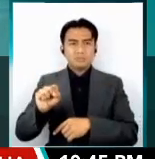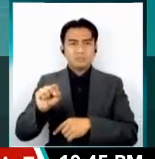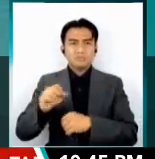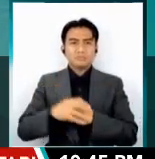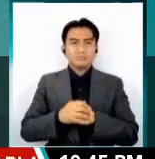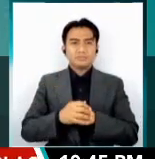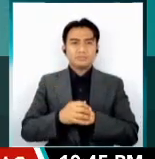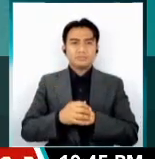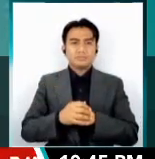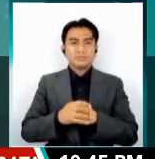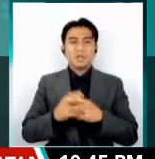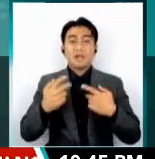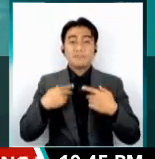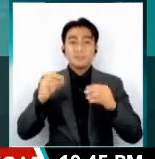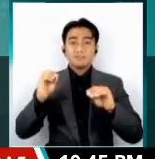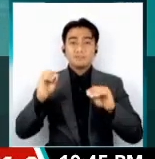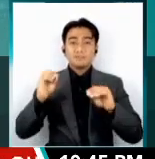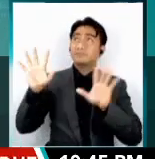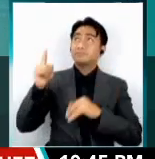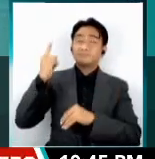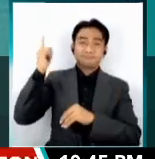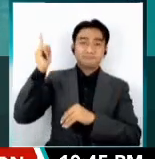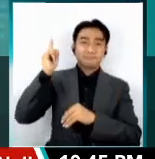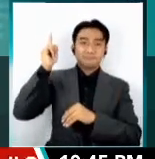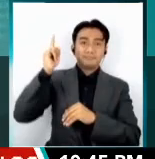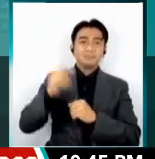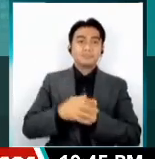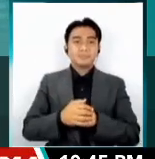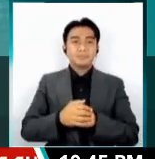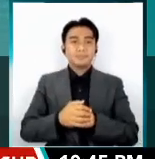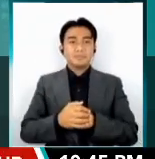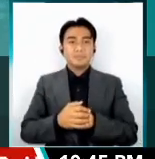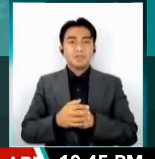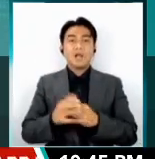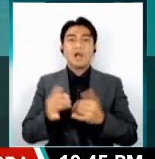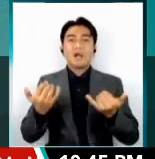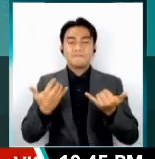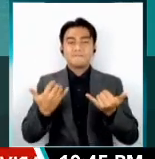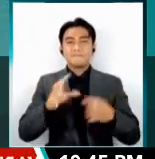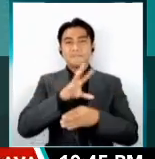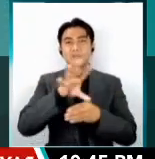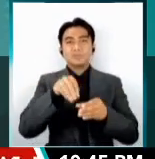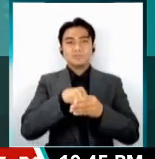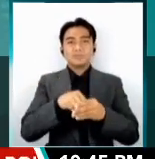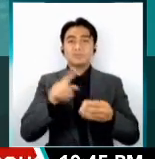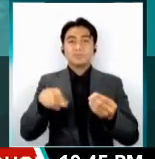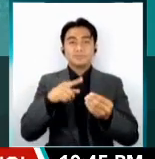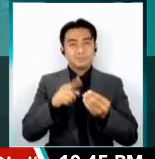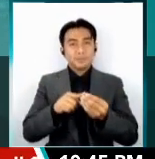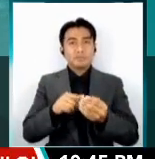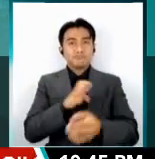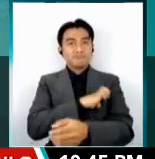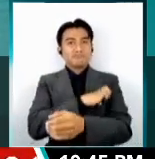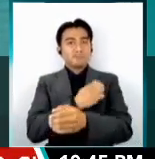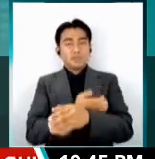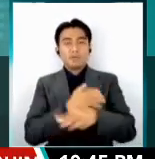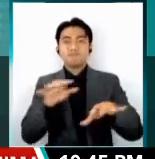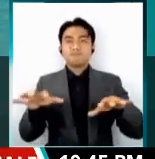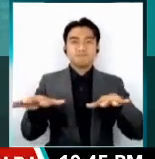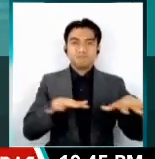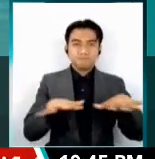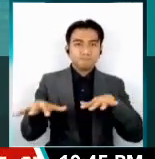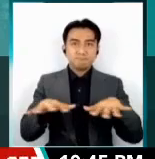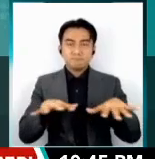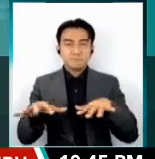triboluminescence. Tama ba? Nakaraniwang iniuugnay sa pagbabago sa enerhiya tuwing may lindol at iba pang seismic